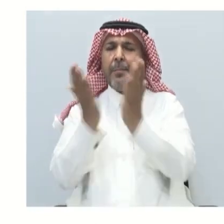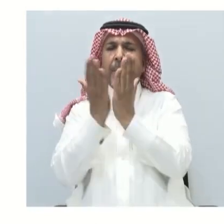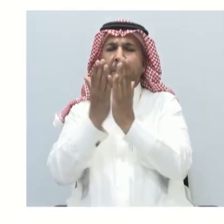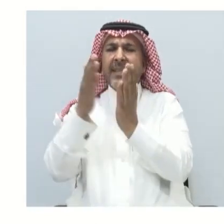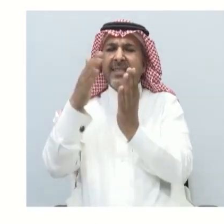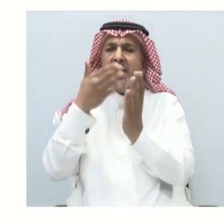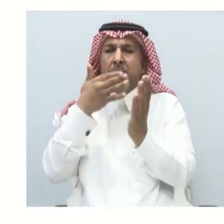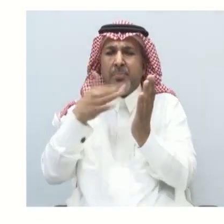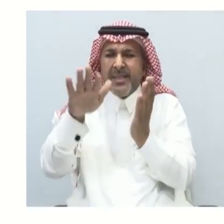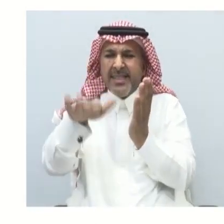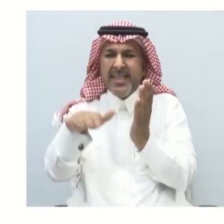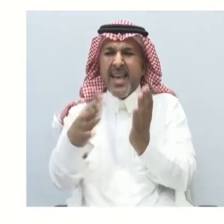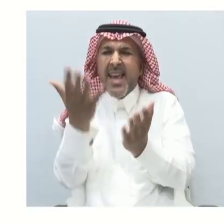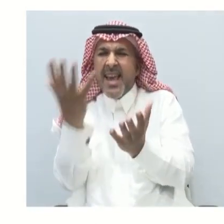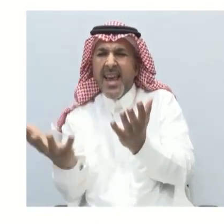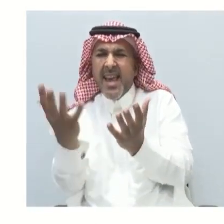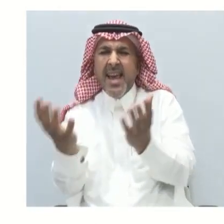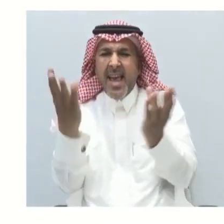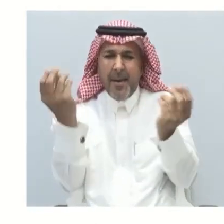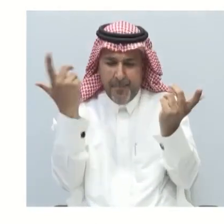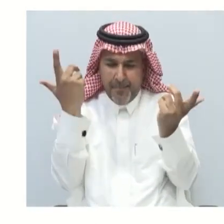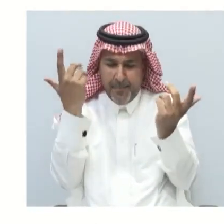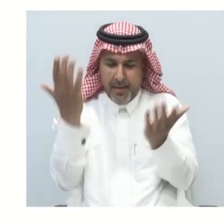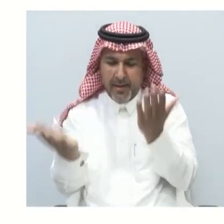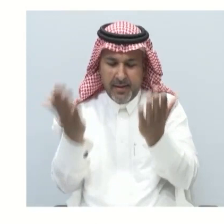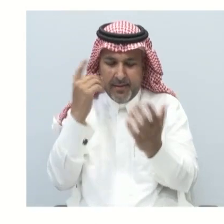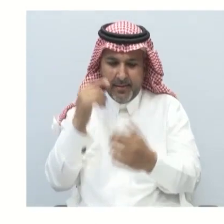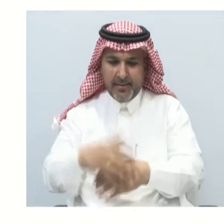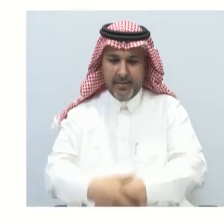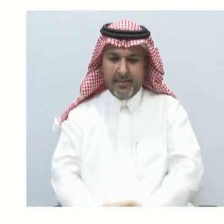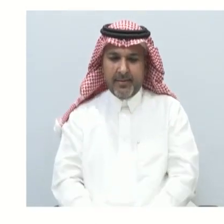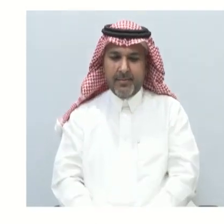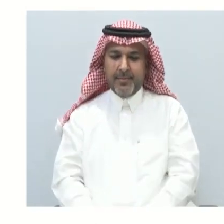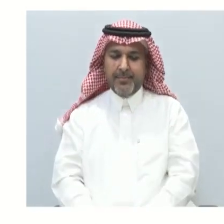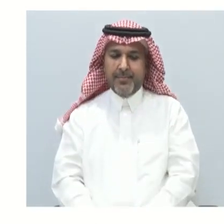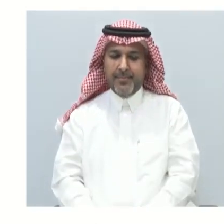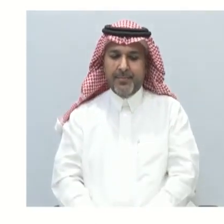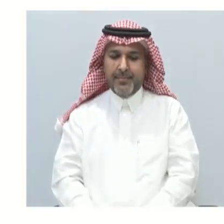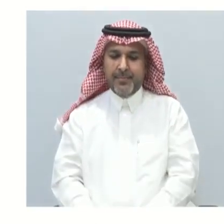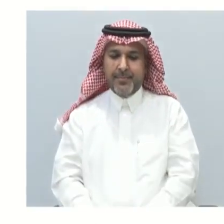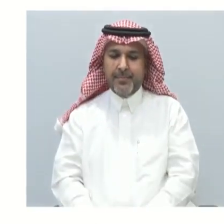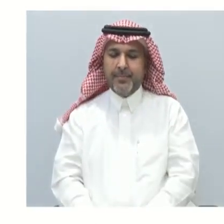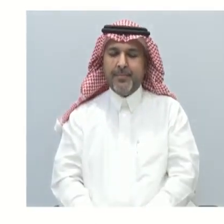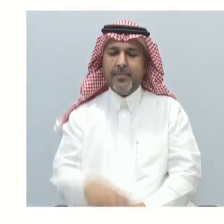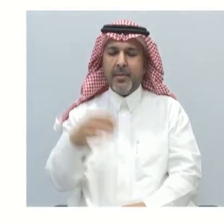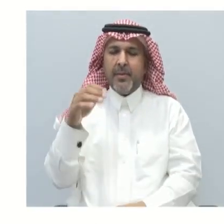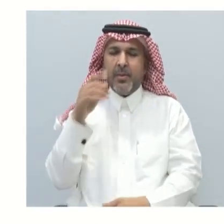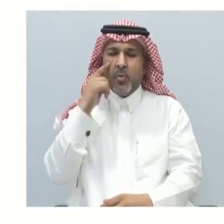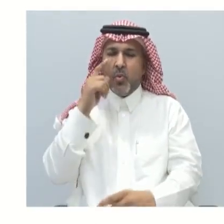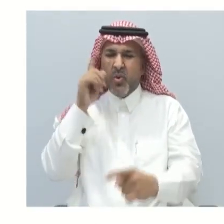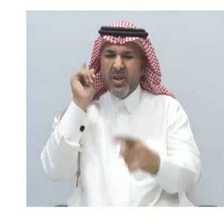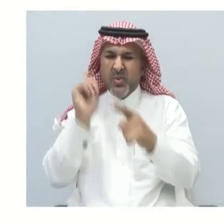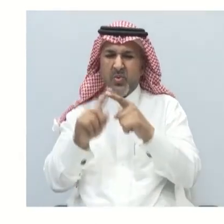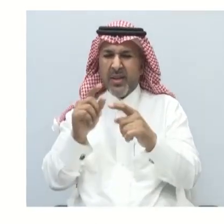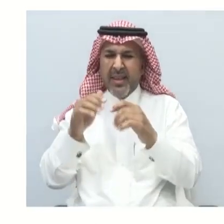متصل مادري تفرقون الكتابه بين متصل ومنفصل ان شاء الله واضح سرعه المركبات والسيارات التي تعبر طريق